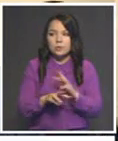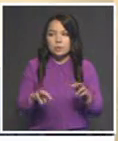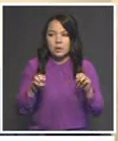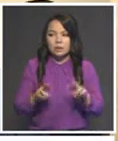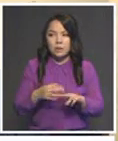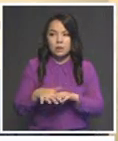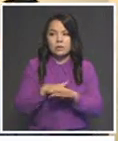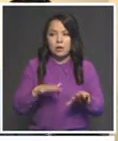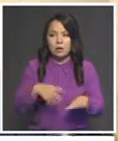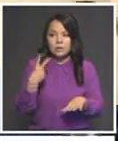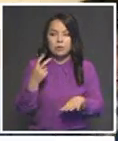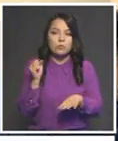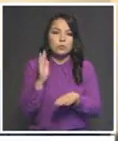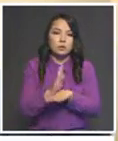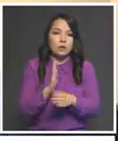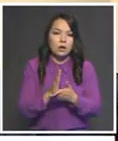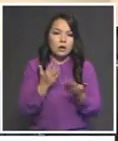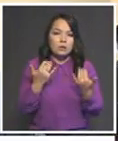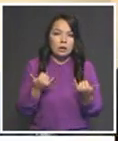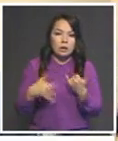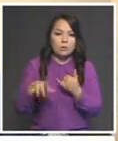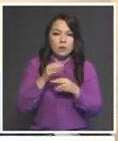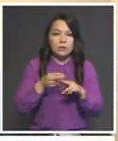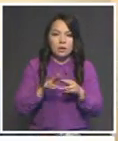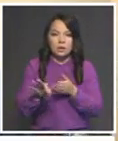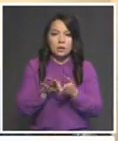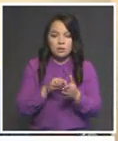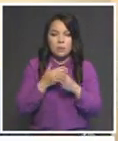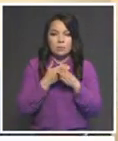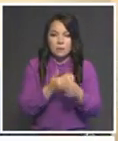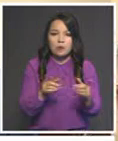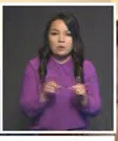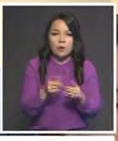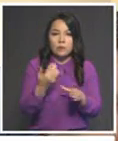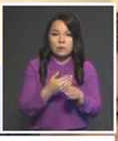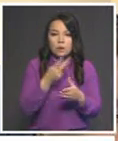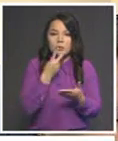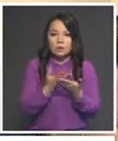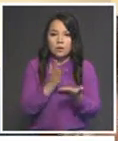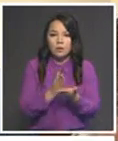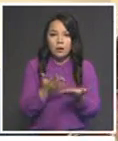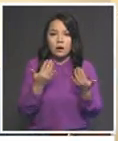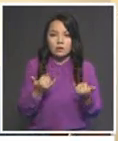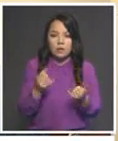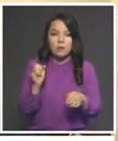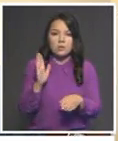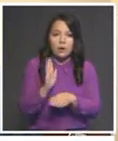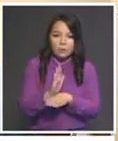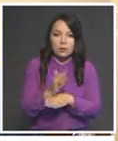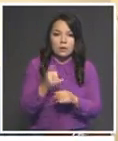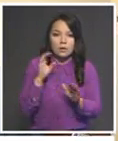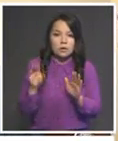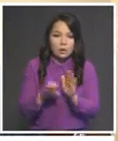2 бұйрықпен, біріншіден бүкіл жедел жәрдем көмекті реттегенбіз. Бұл бұйрық бойынша